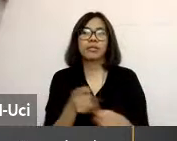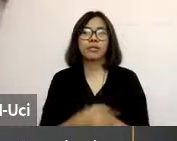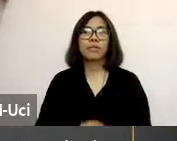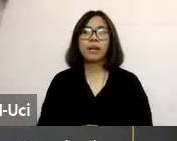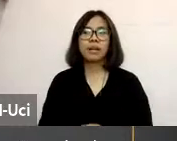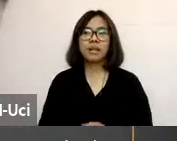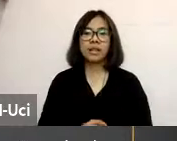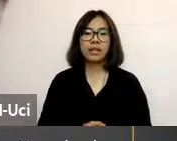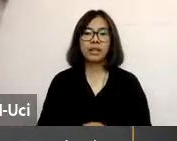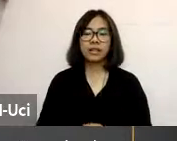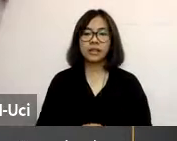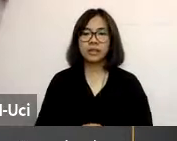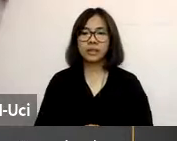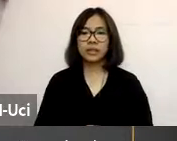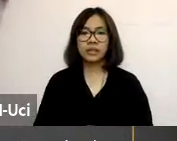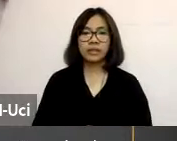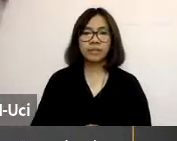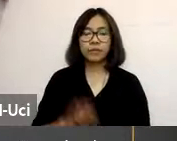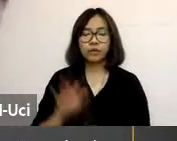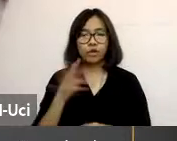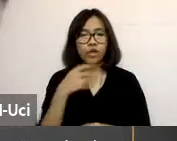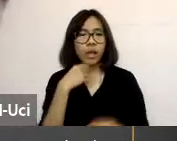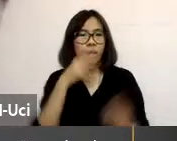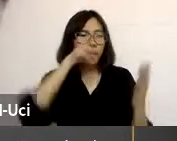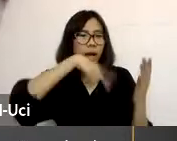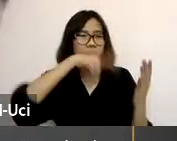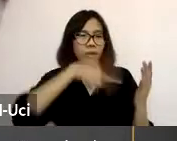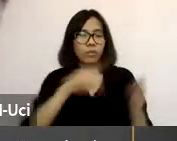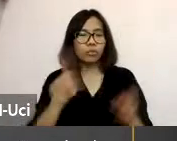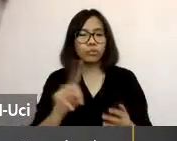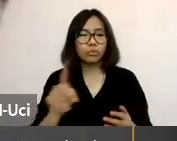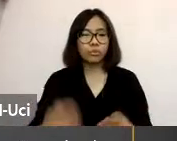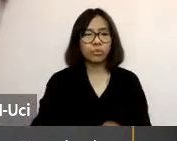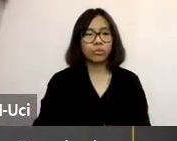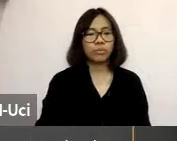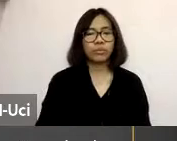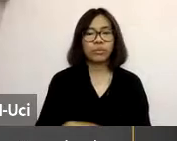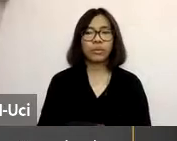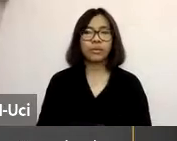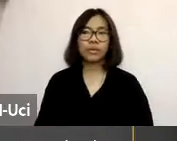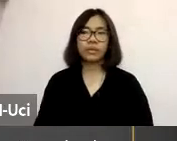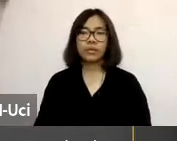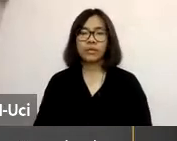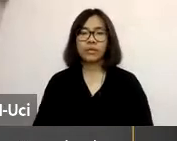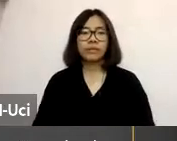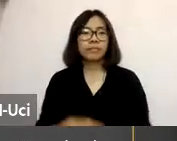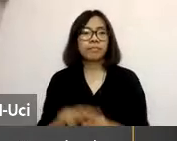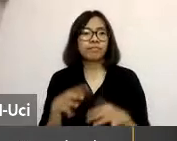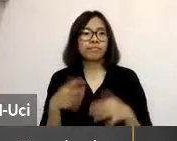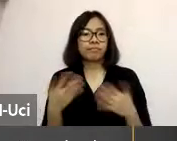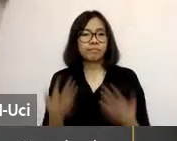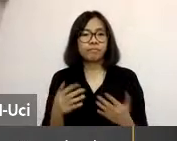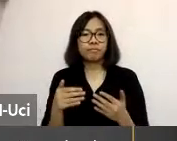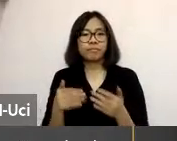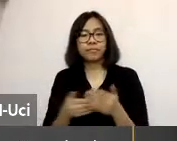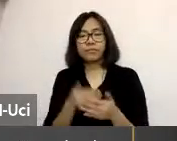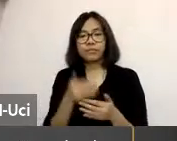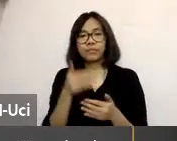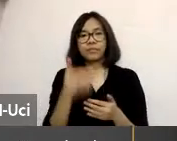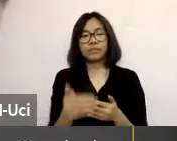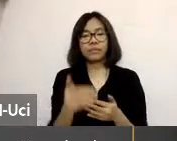jadi dan saya perlu baca ini nah kemudian secara simultan ini